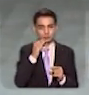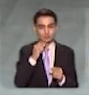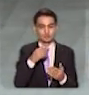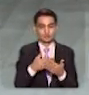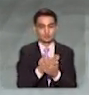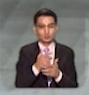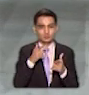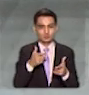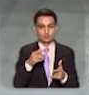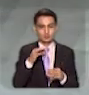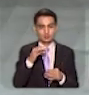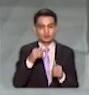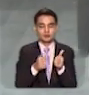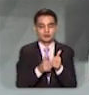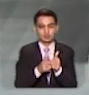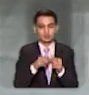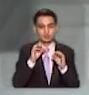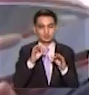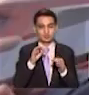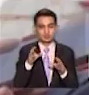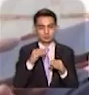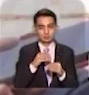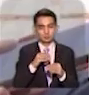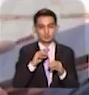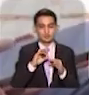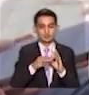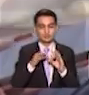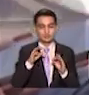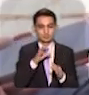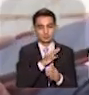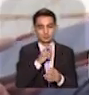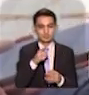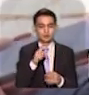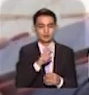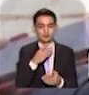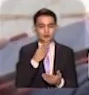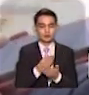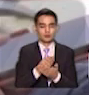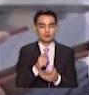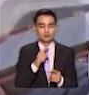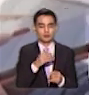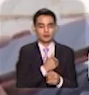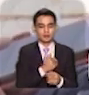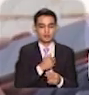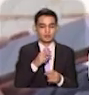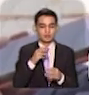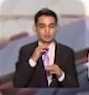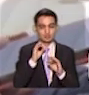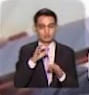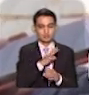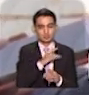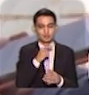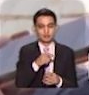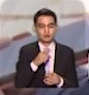істер министрінің кеңесшісі алдын ала ақпаратпен бөлісті. Өзінің талабын қойған ұсталып, ол